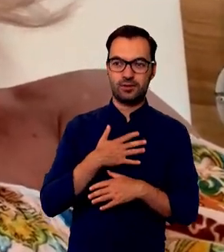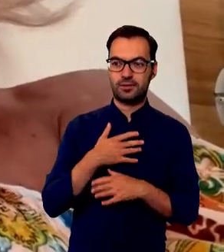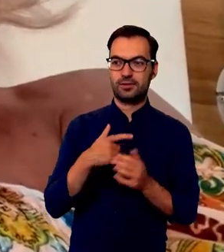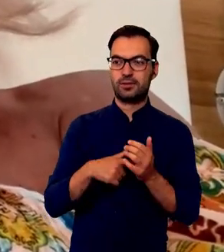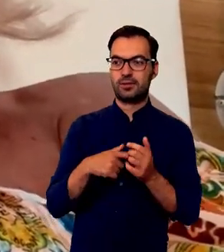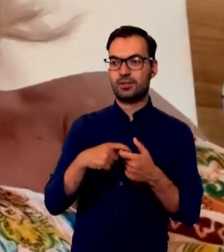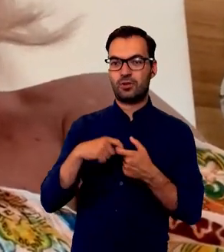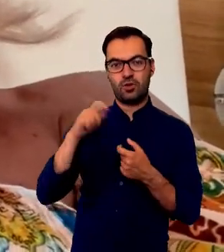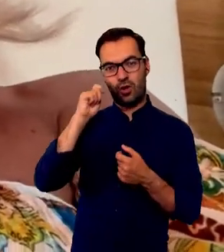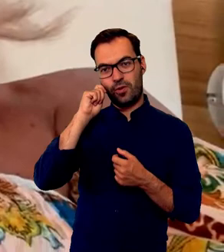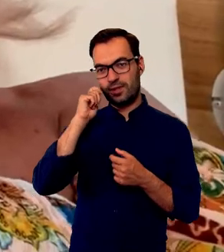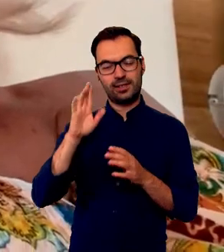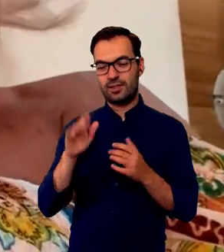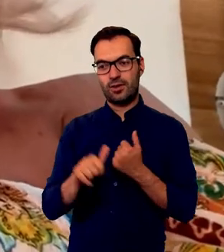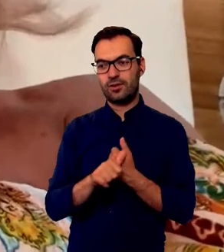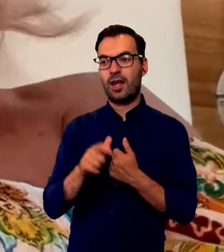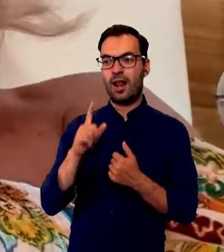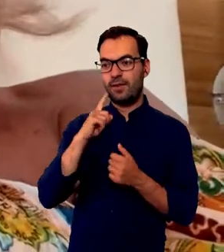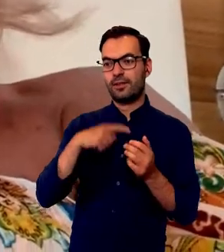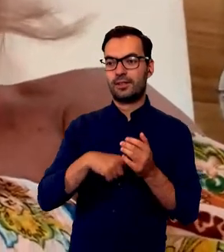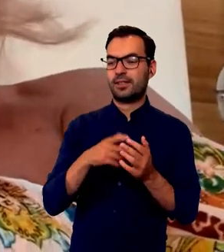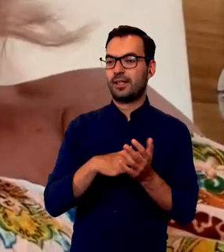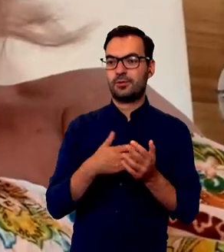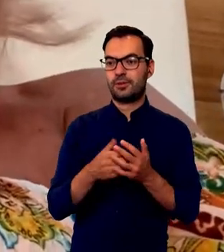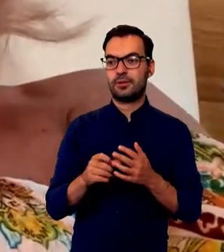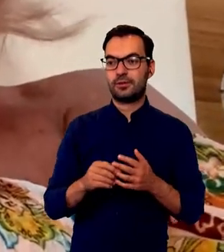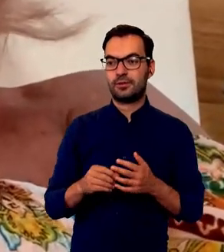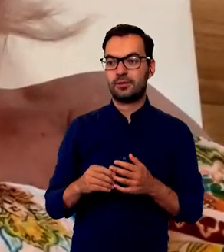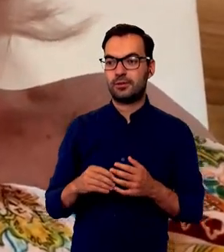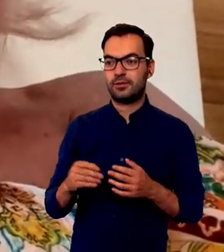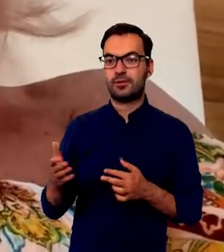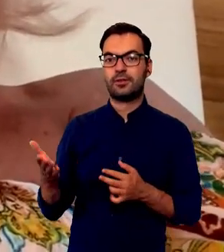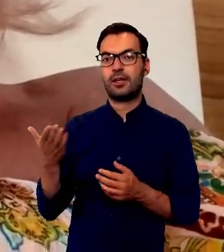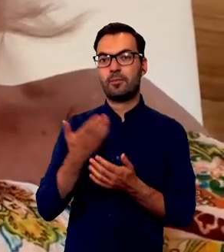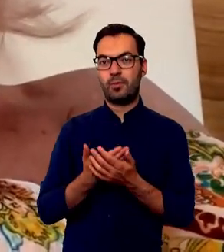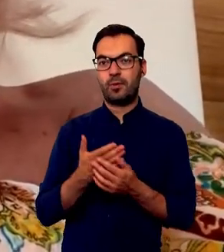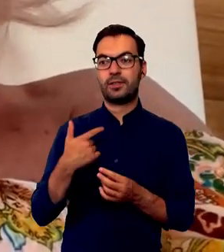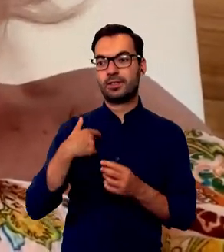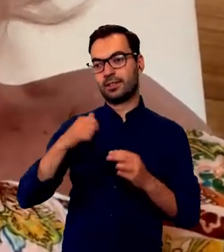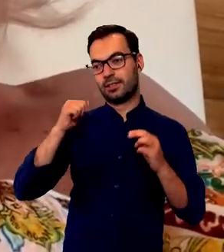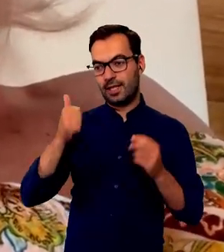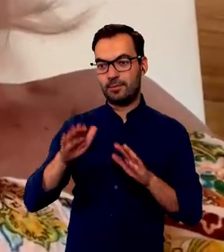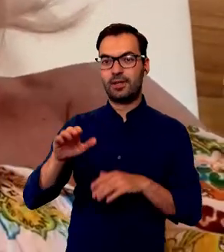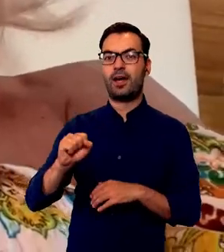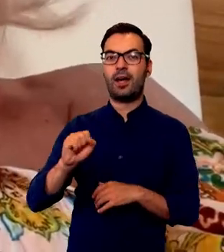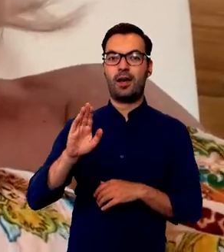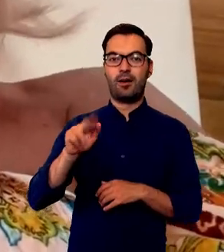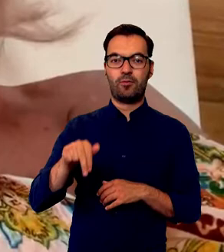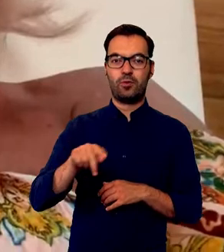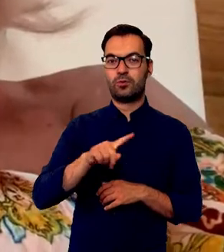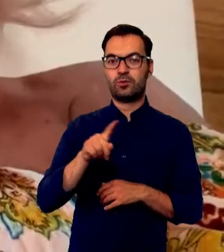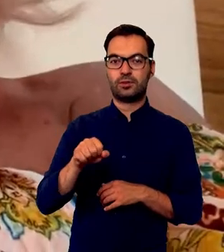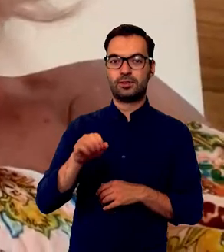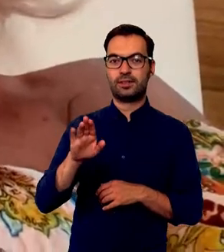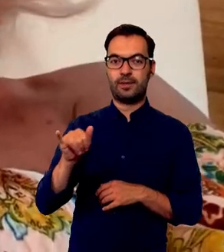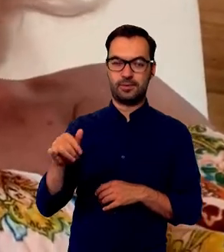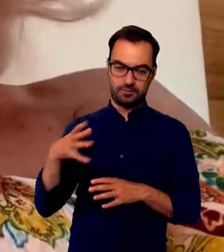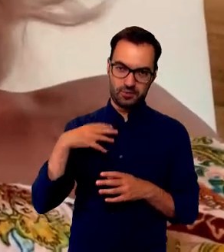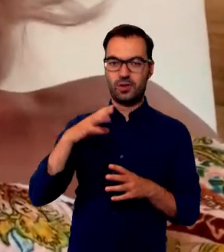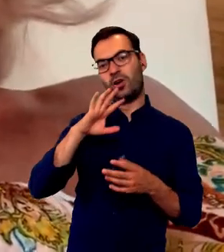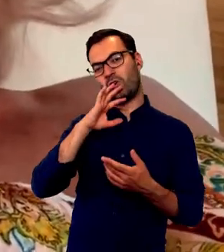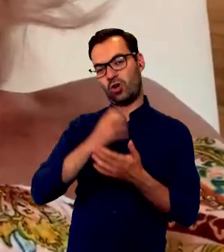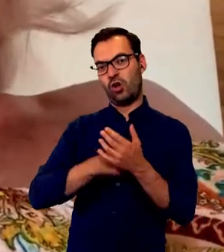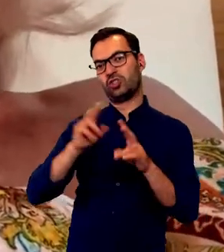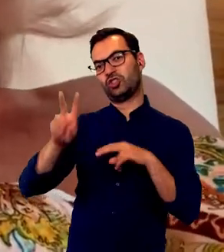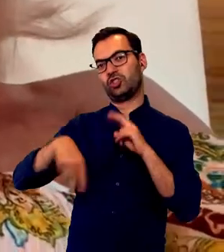takim związku kobieta-kobieta, ale właśnie chociażby o propozycji, abym została na stałe w Abu Zabi i korzystała z tych wszystkich dóbr,